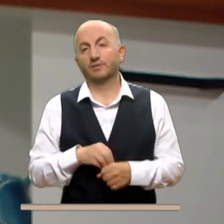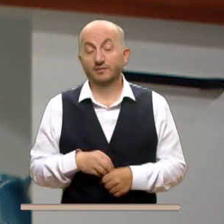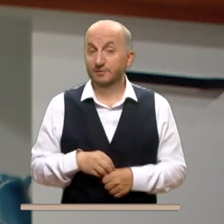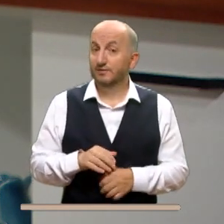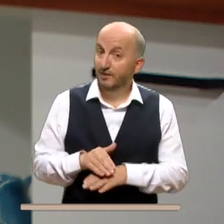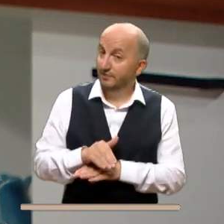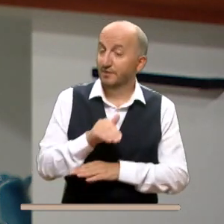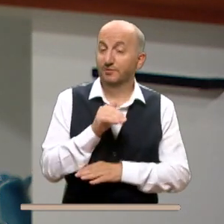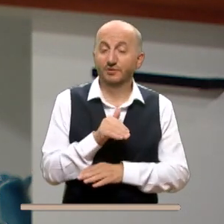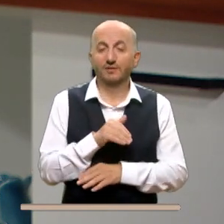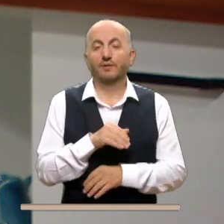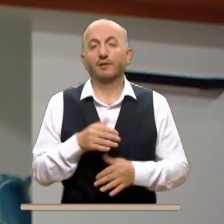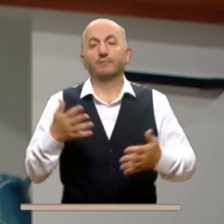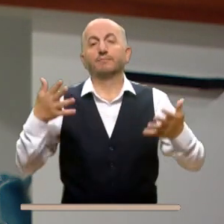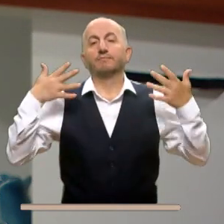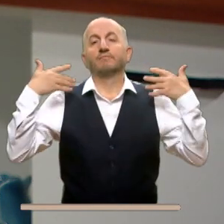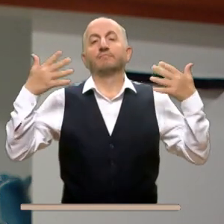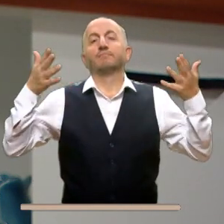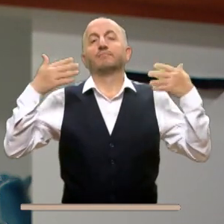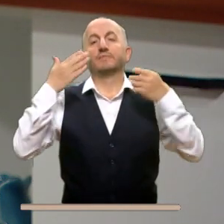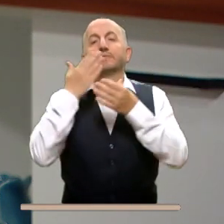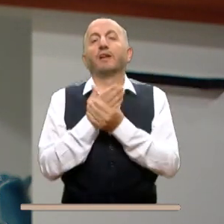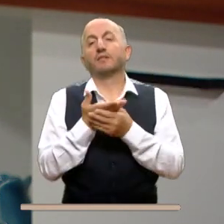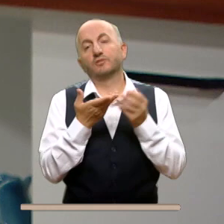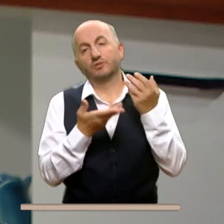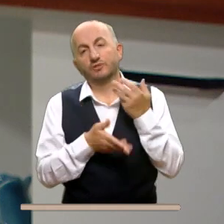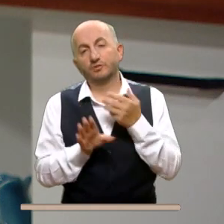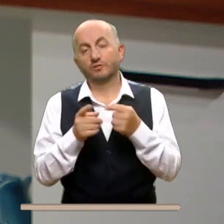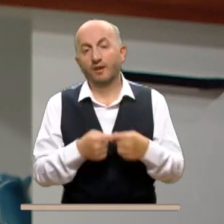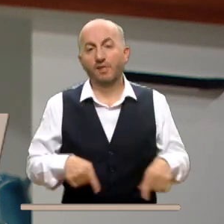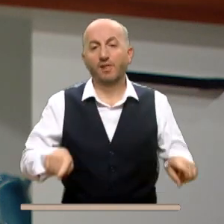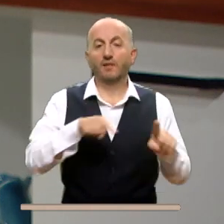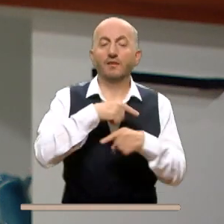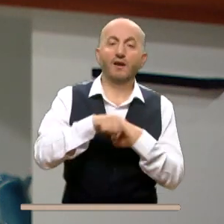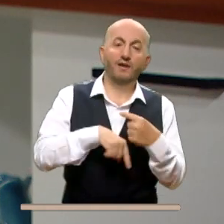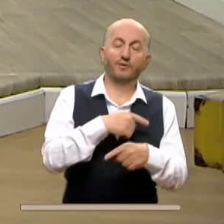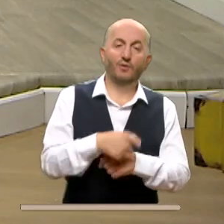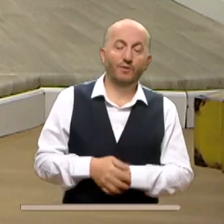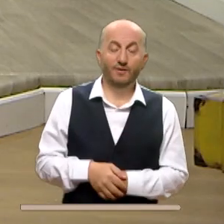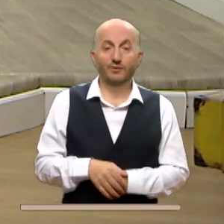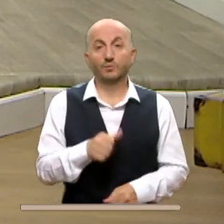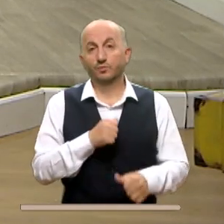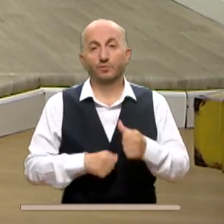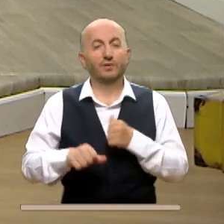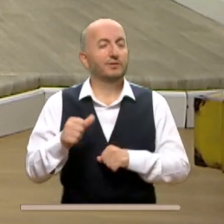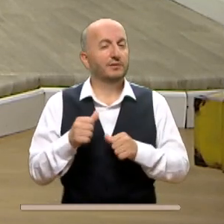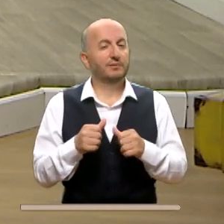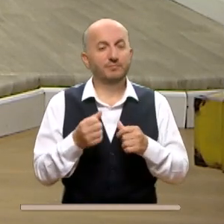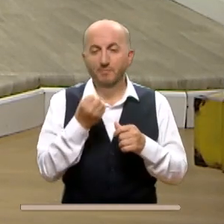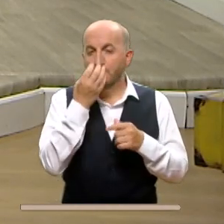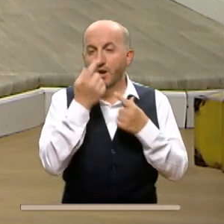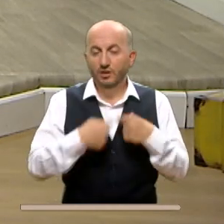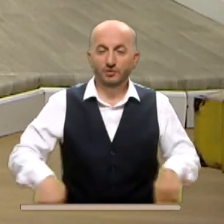bulunabilecekleri, derin bir nefes alabilecekleri ders çıkışında alan arıyorlar. Kesinlikle. Kesinlikle. Ben, üniversitemizin kampüsünü tanıtır mısınız